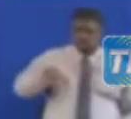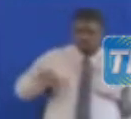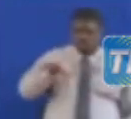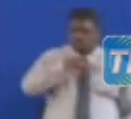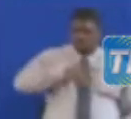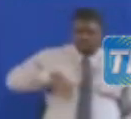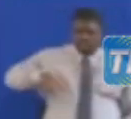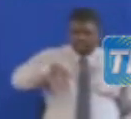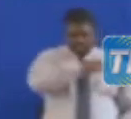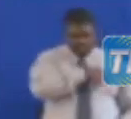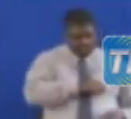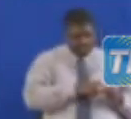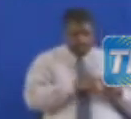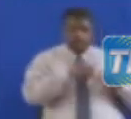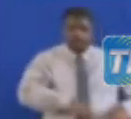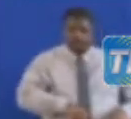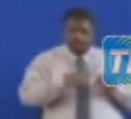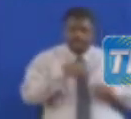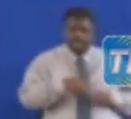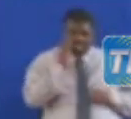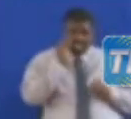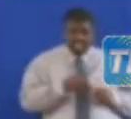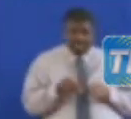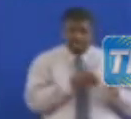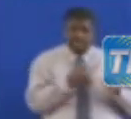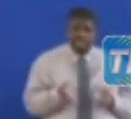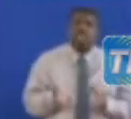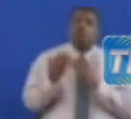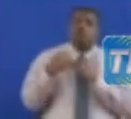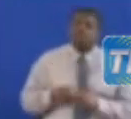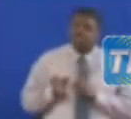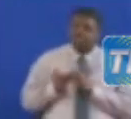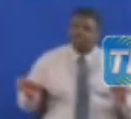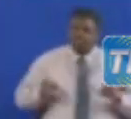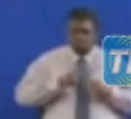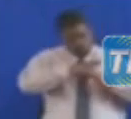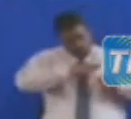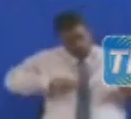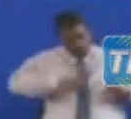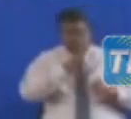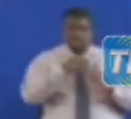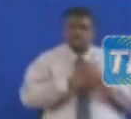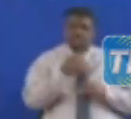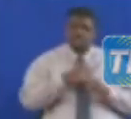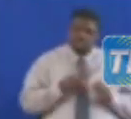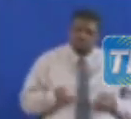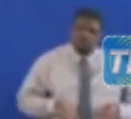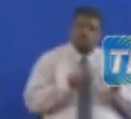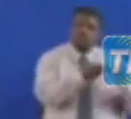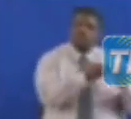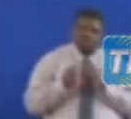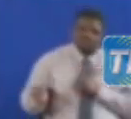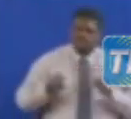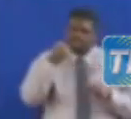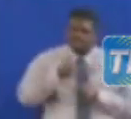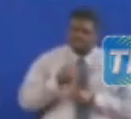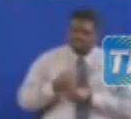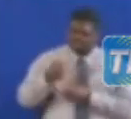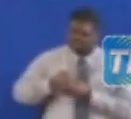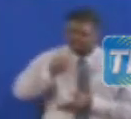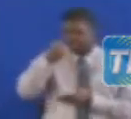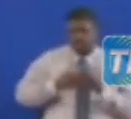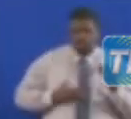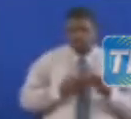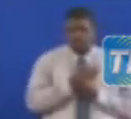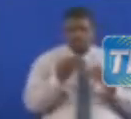yote. Mamlaka za serikali za mitaa ziwezeshe vitengo vya ukaguzi wa ndani kwa kuvipatia vitendea kazi na bajeti